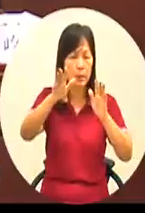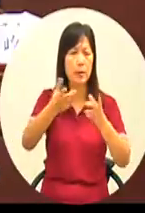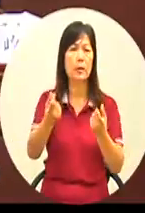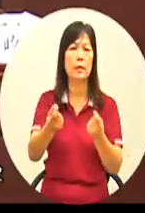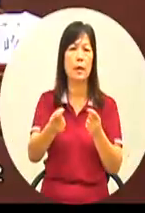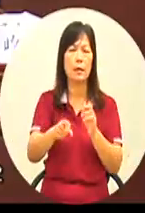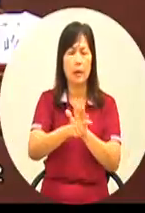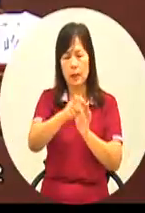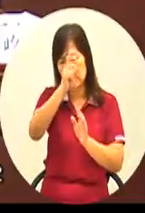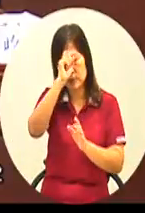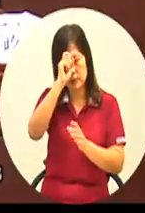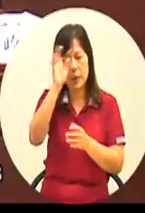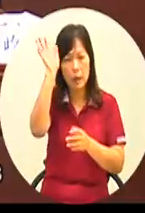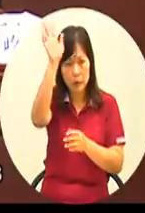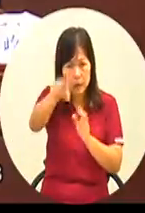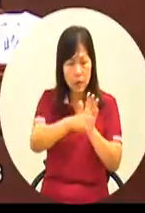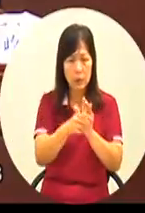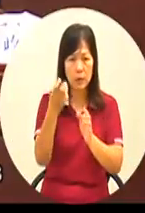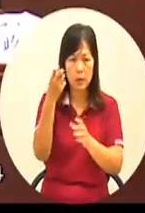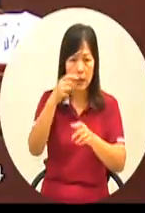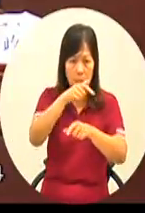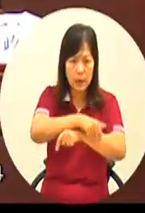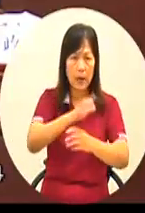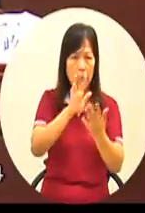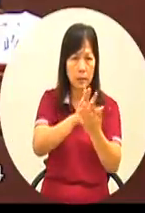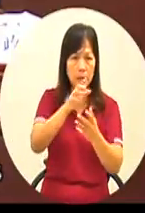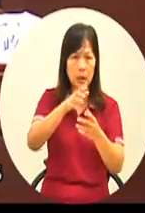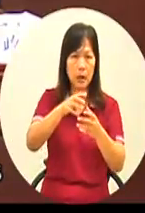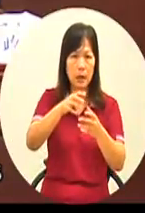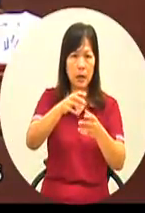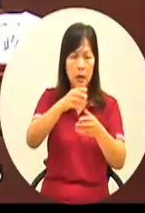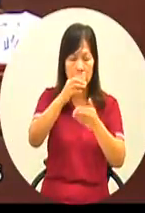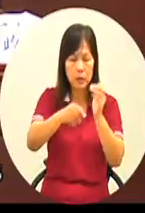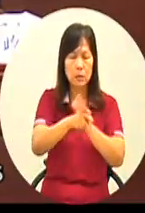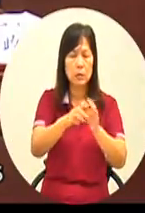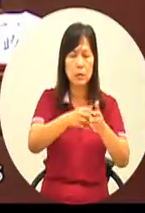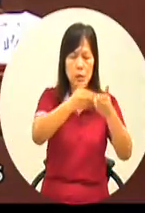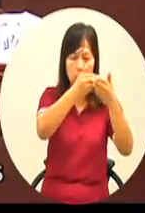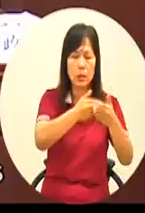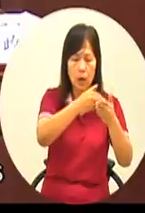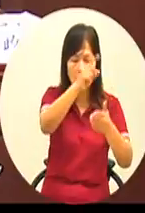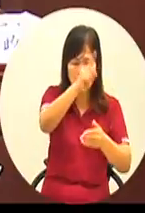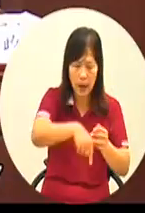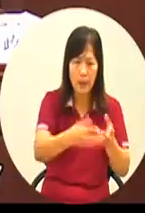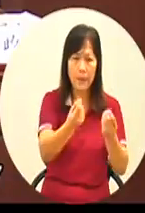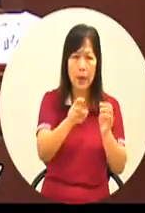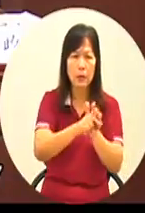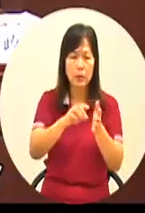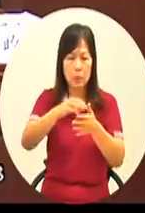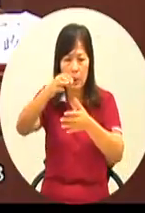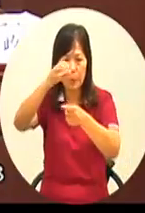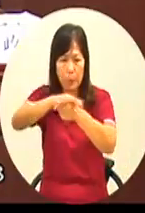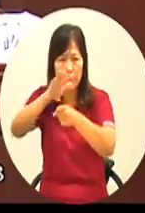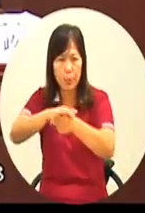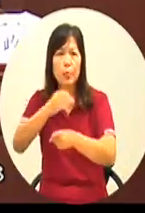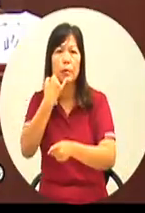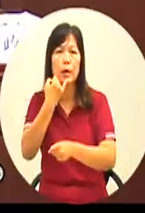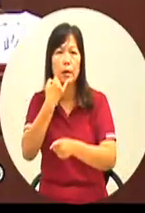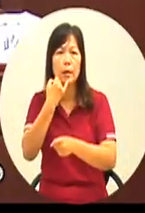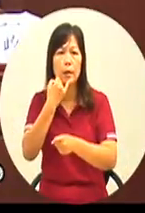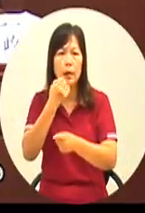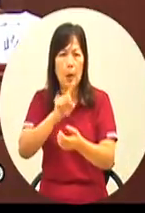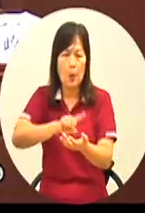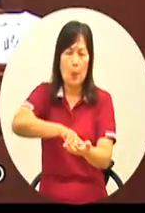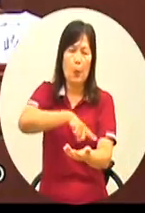们也期待未来我们的南向政策能够填补到我们中国陆客没有来的这个空缺的部分。那我们就需要大量的这